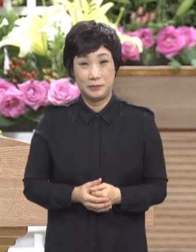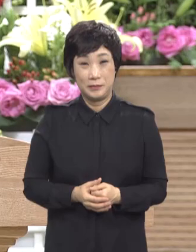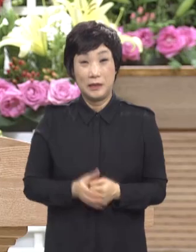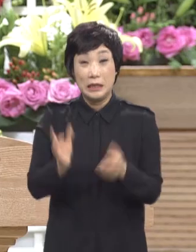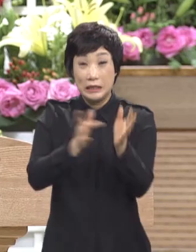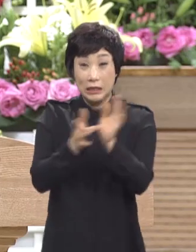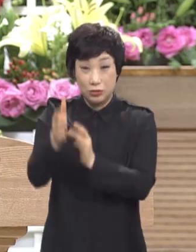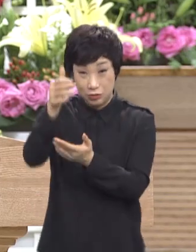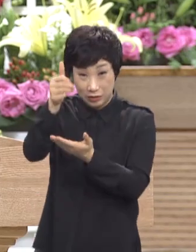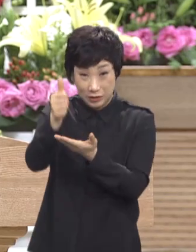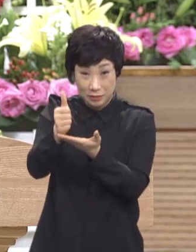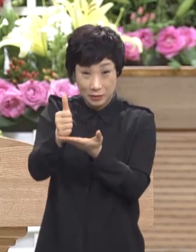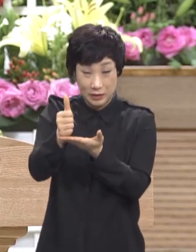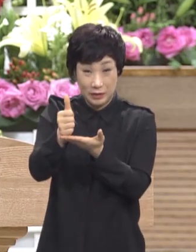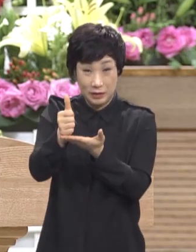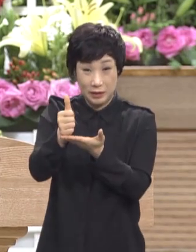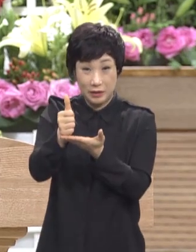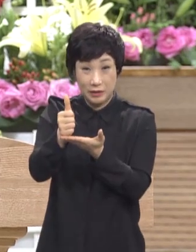예수께서